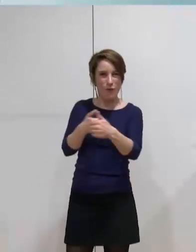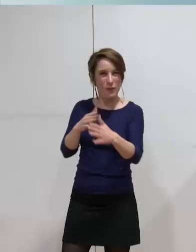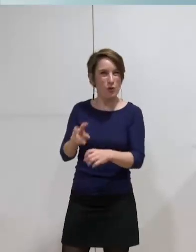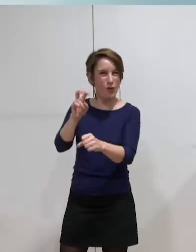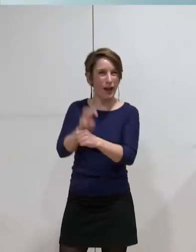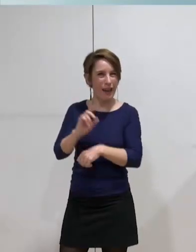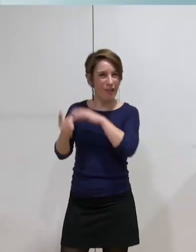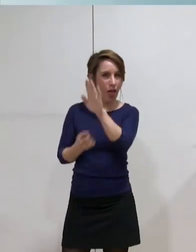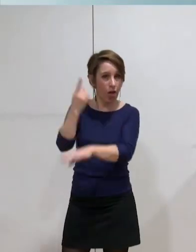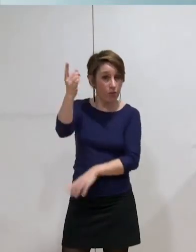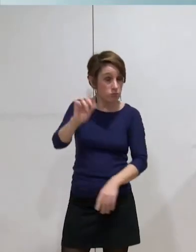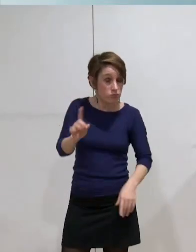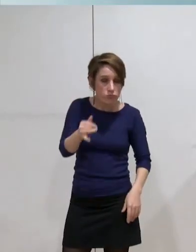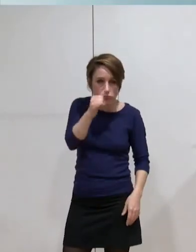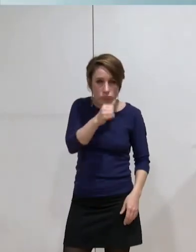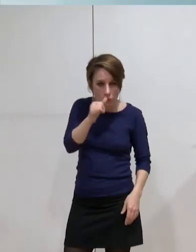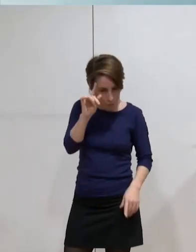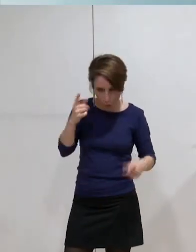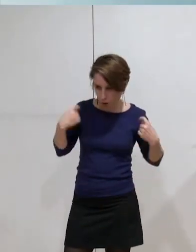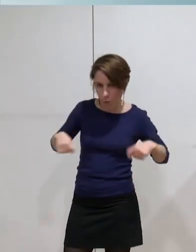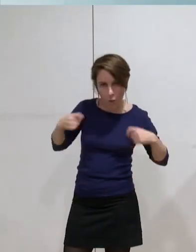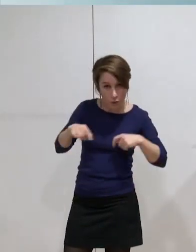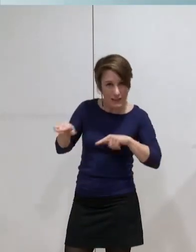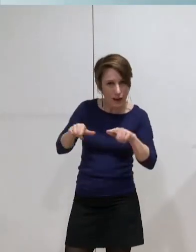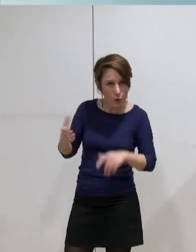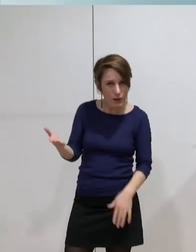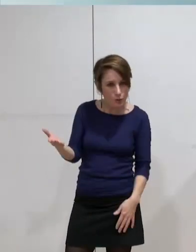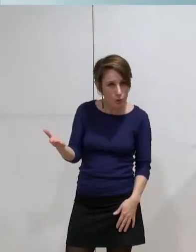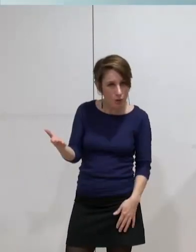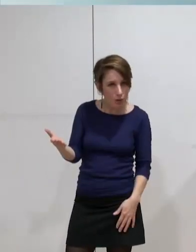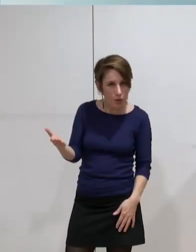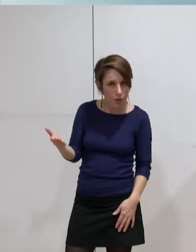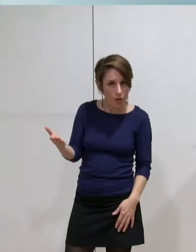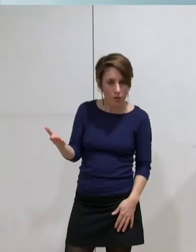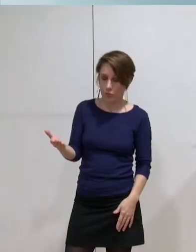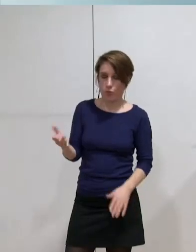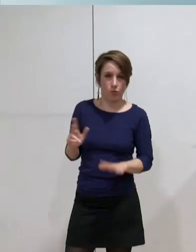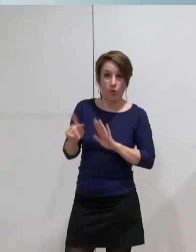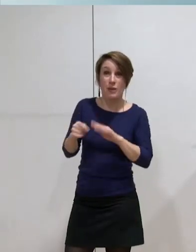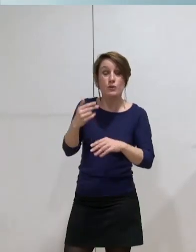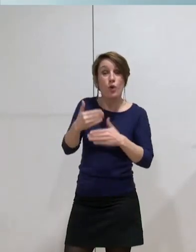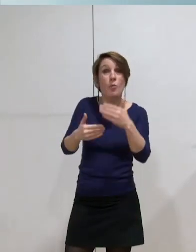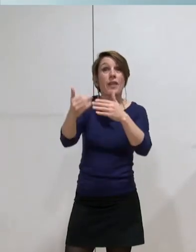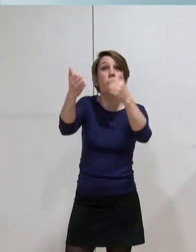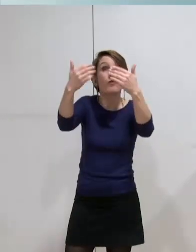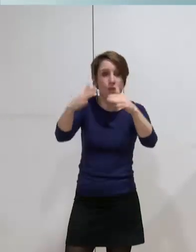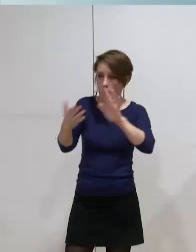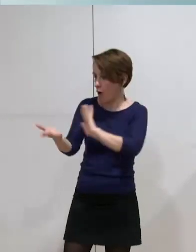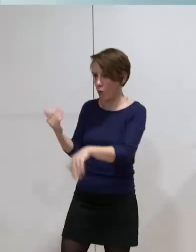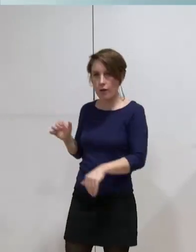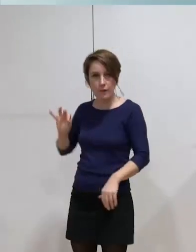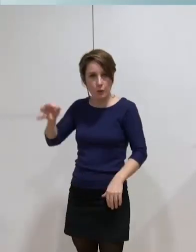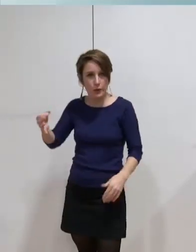nécessaire puisque ça coûte à la ville c'est de la location donc on les enlèvera aussi vite que